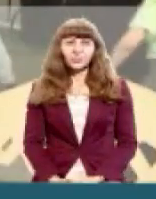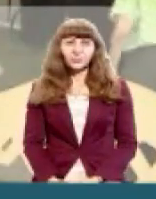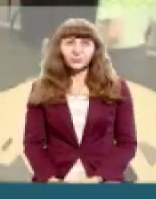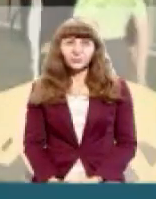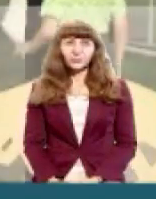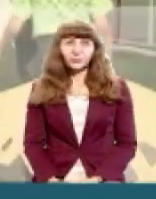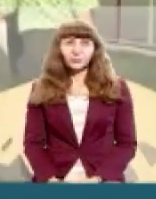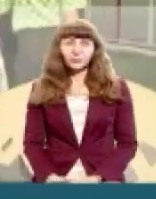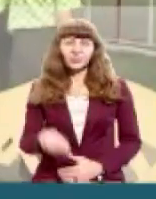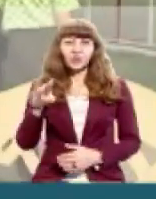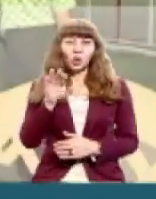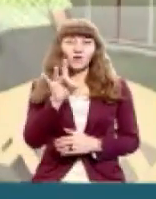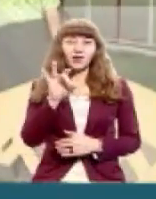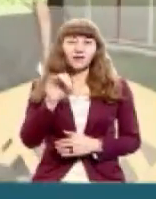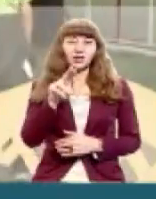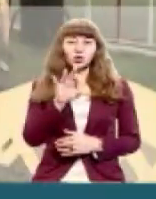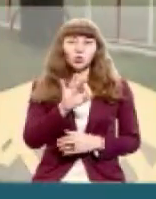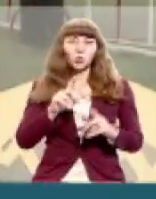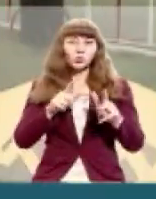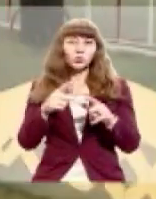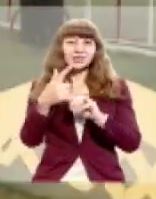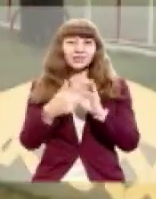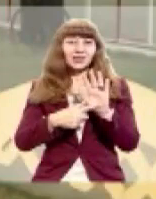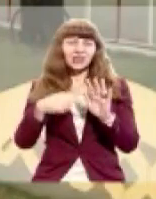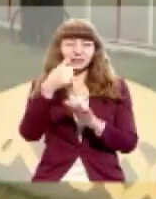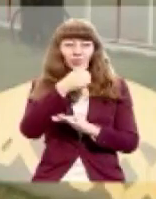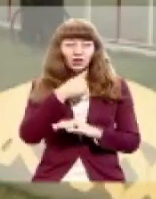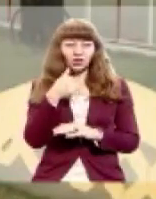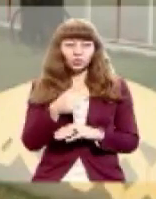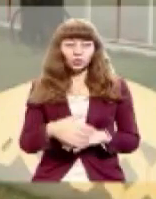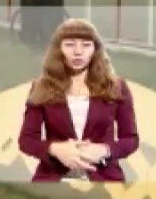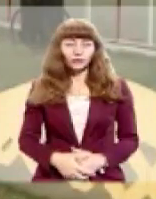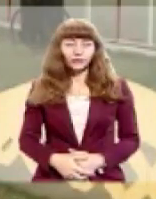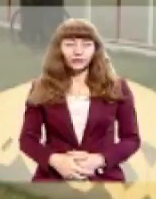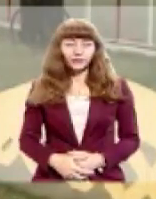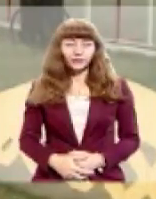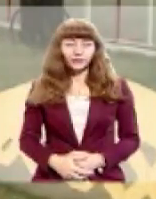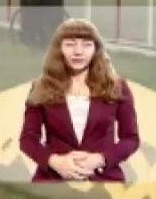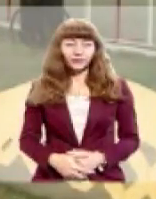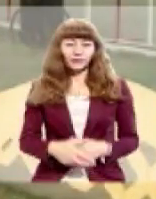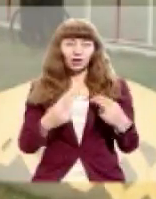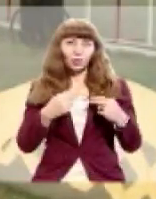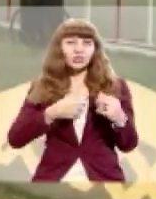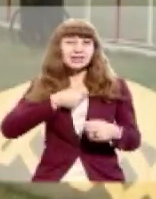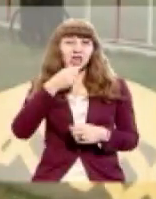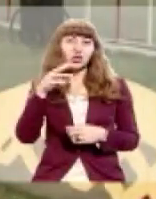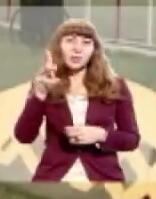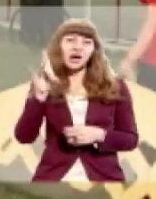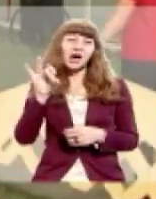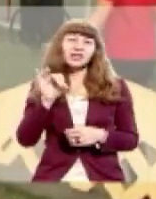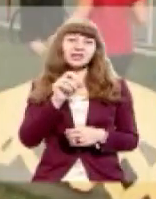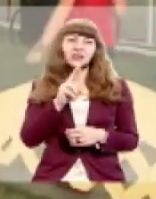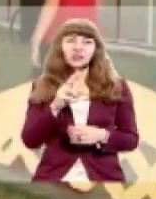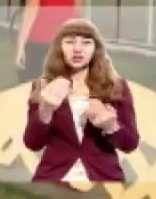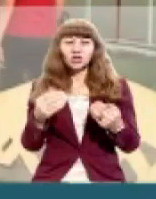АО «Варваринск» устроился в 17 году. «Варваринск» акционерлік қоғамында 2017 жылы механик болып жұмысқа орналастым.